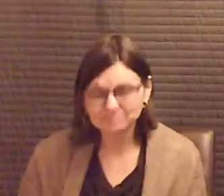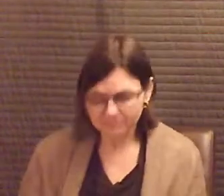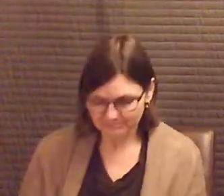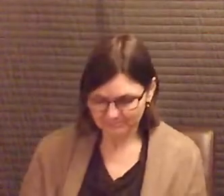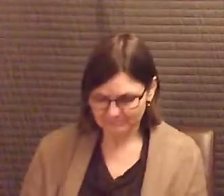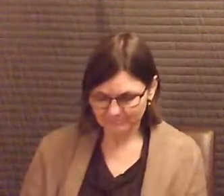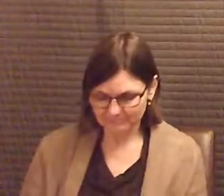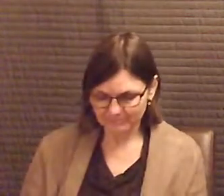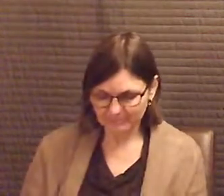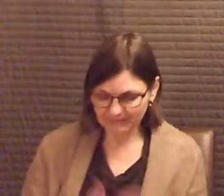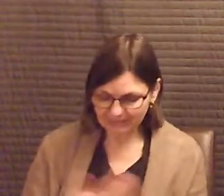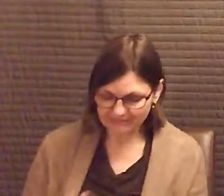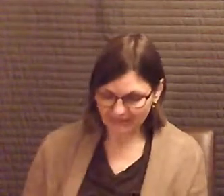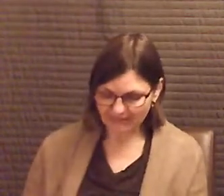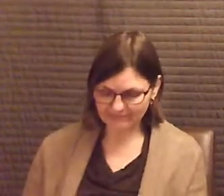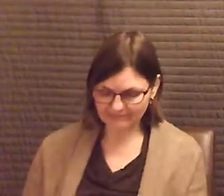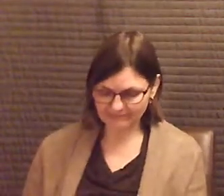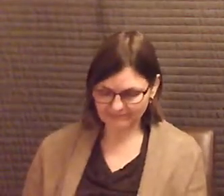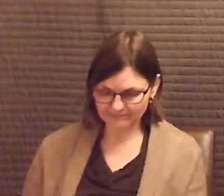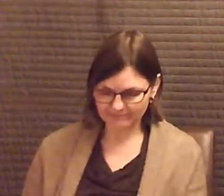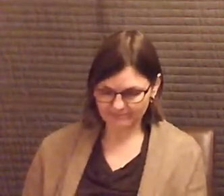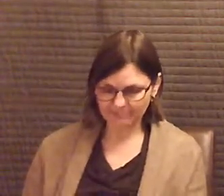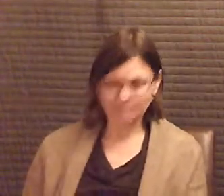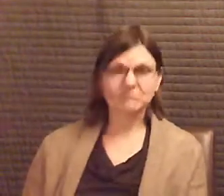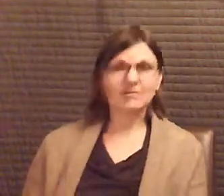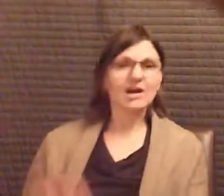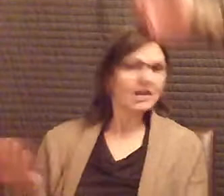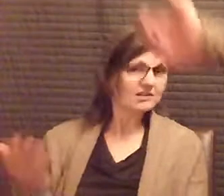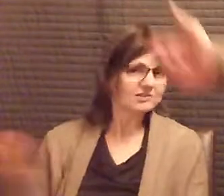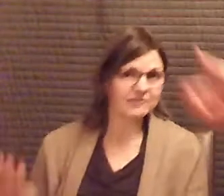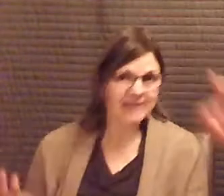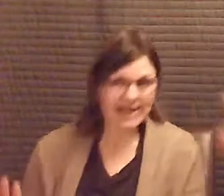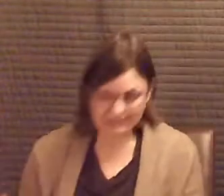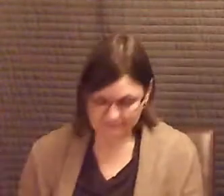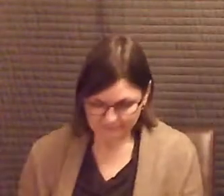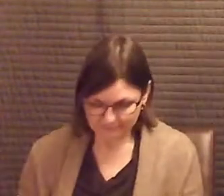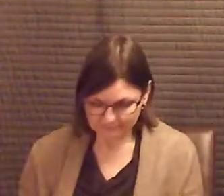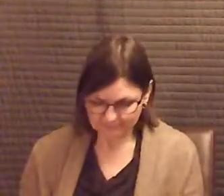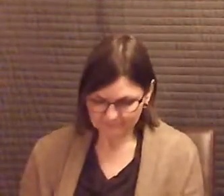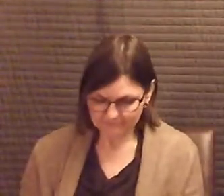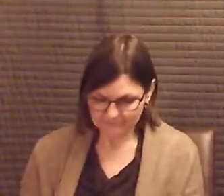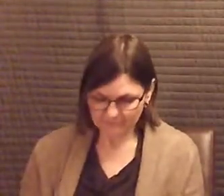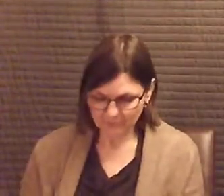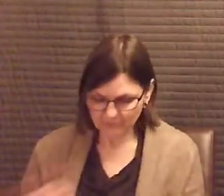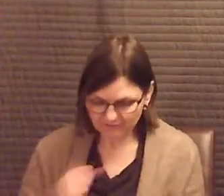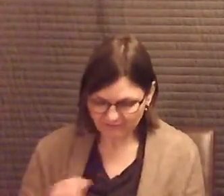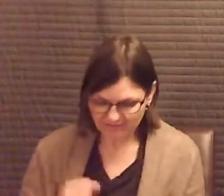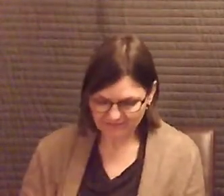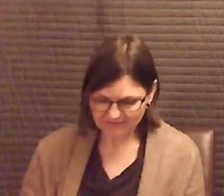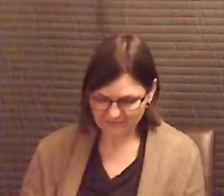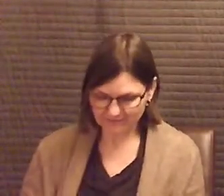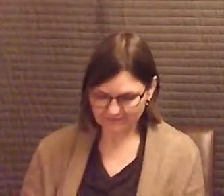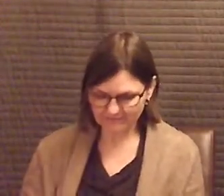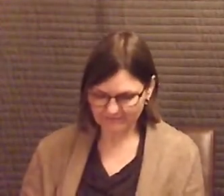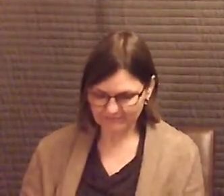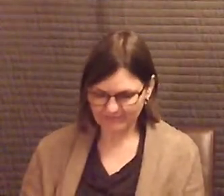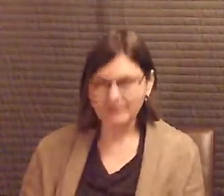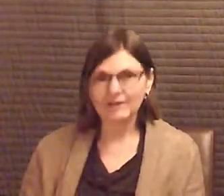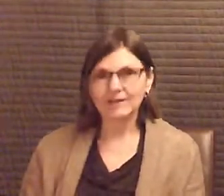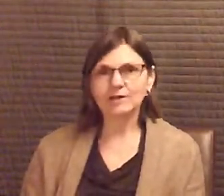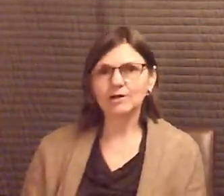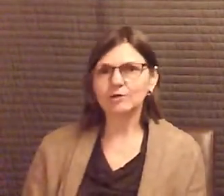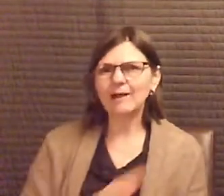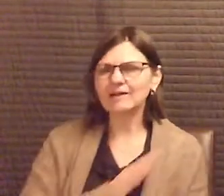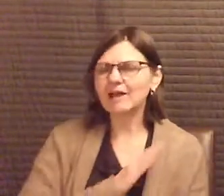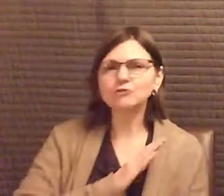kan je een buffer stem ben ik in staat door een groot en als je ze vragen die kon zijn nul omdat ik weet nog een de hondjes of